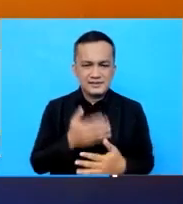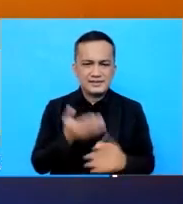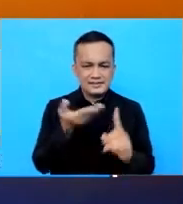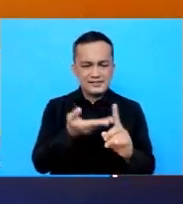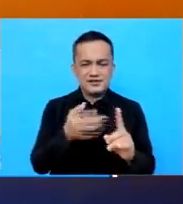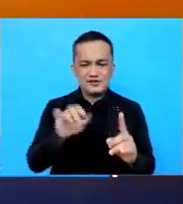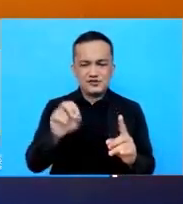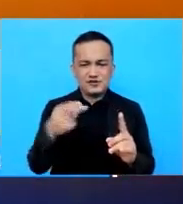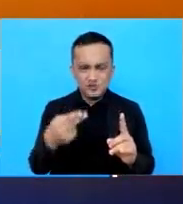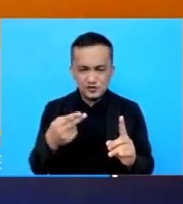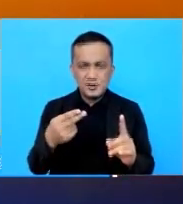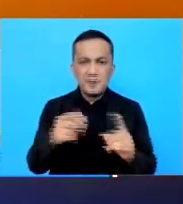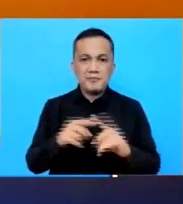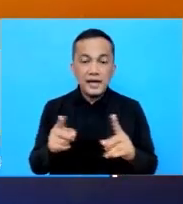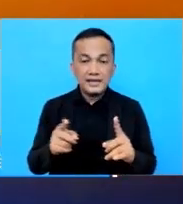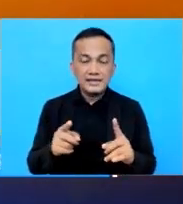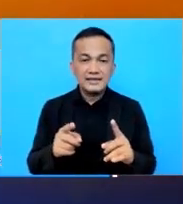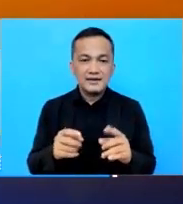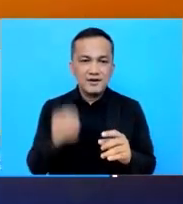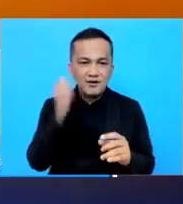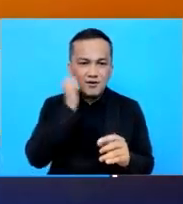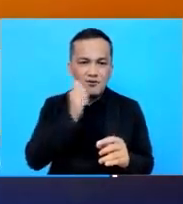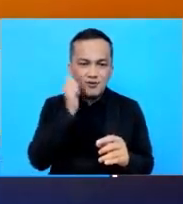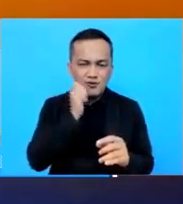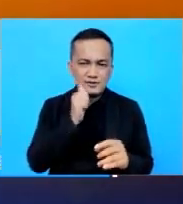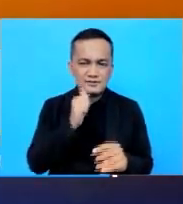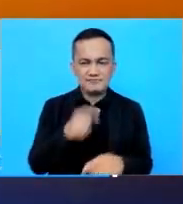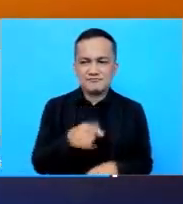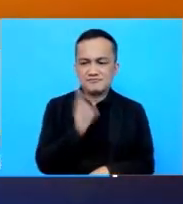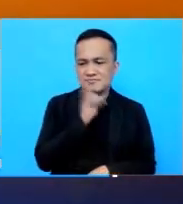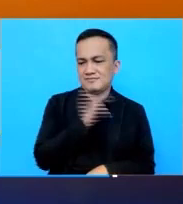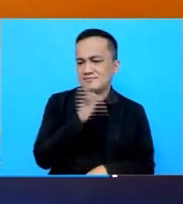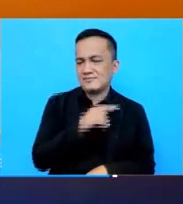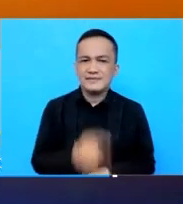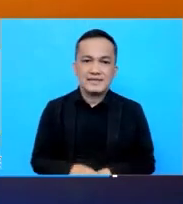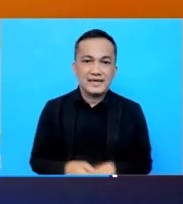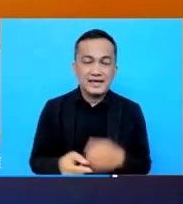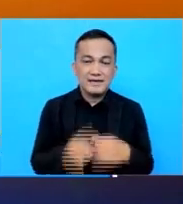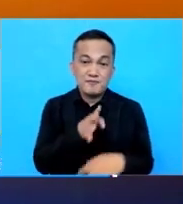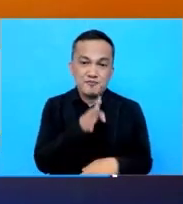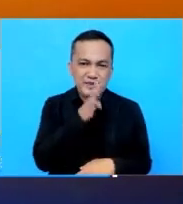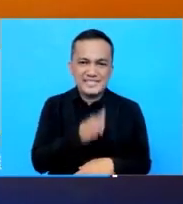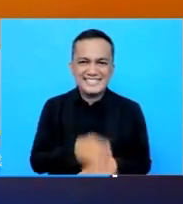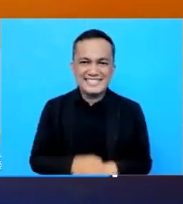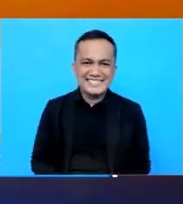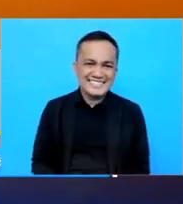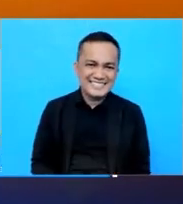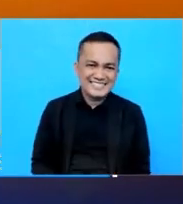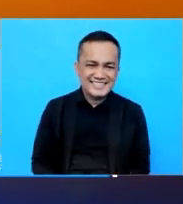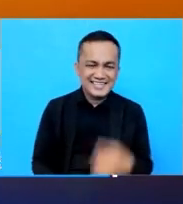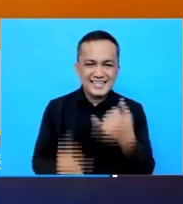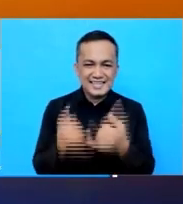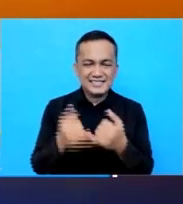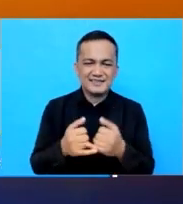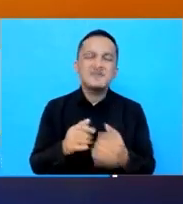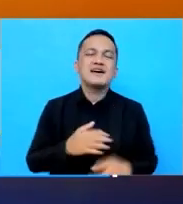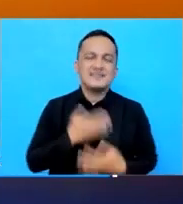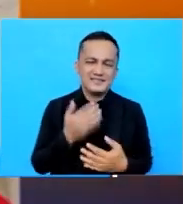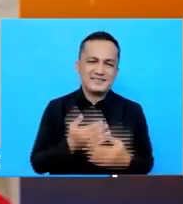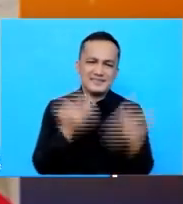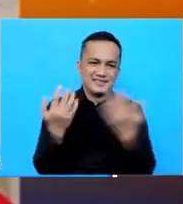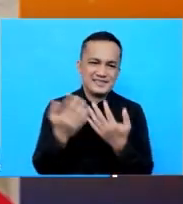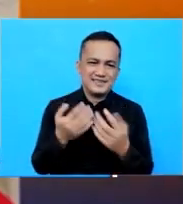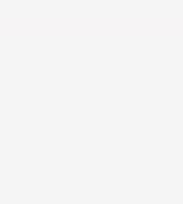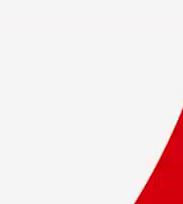Yosh. Pero mas madalas ang pagiging maldita nito. Sa huli, naging masaya naman daw ang birthday party ni Yosh.